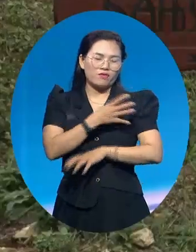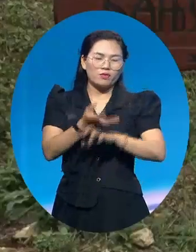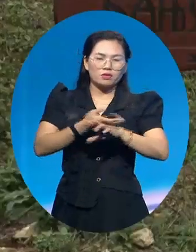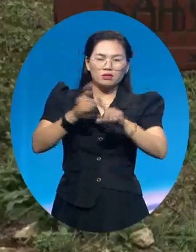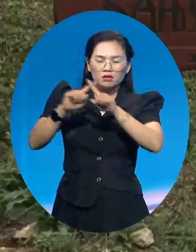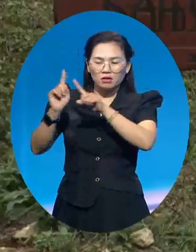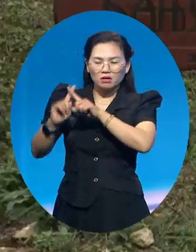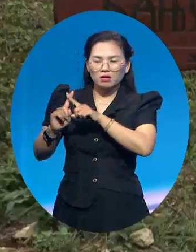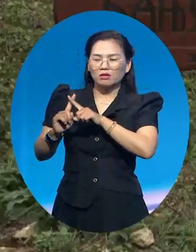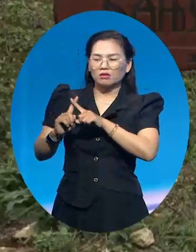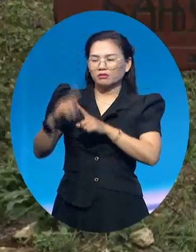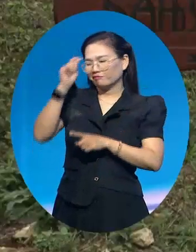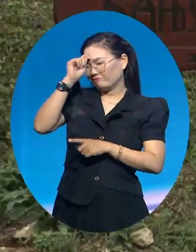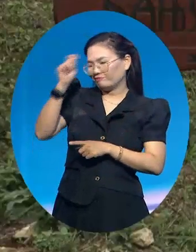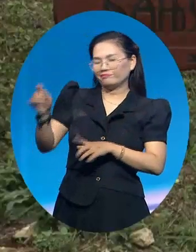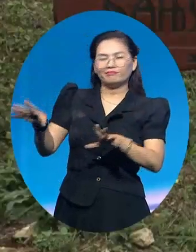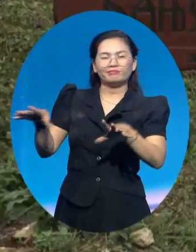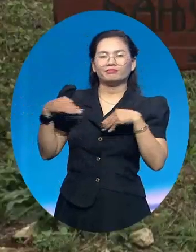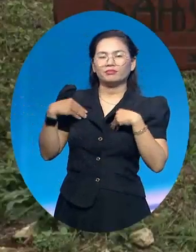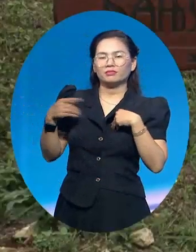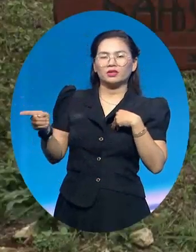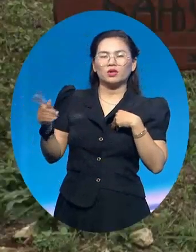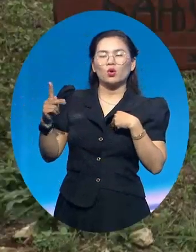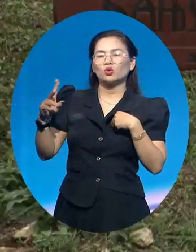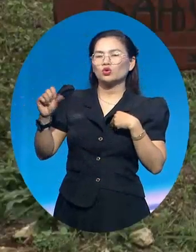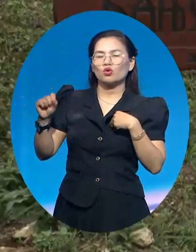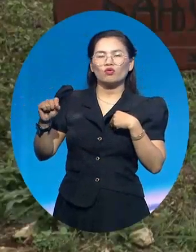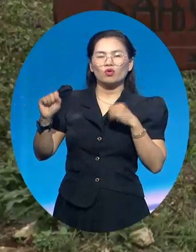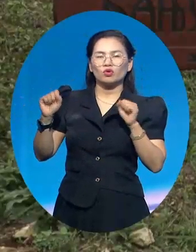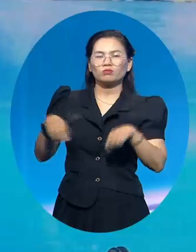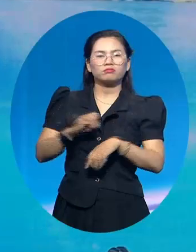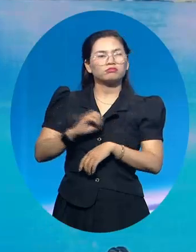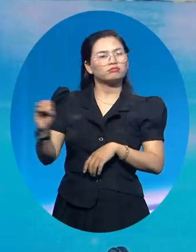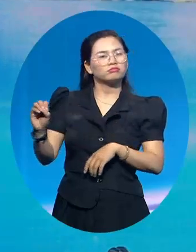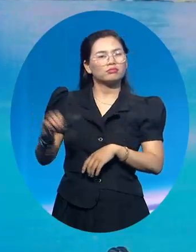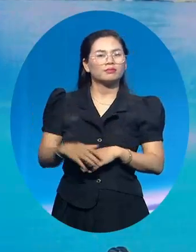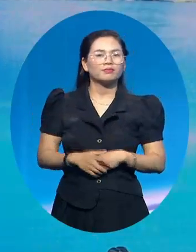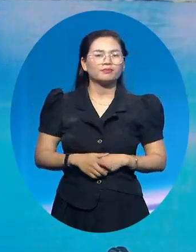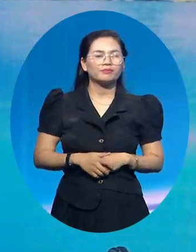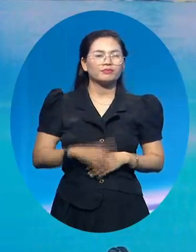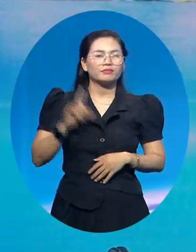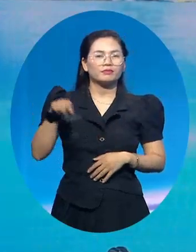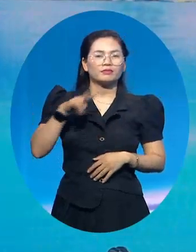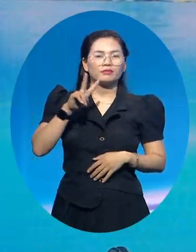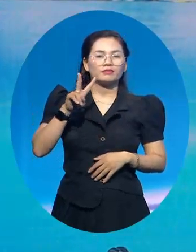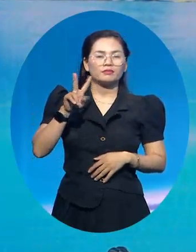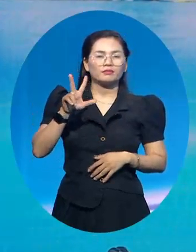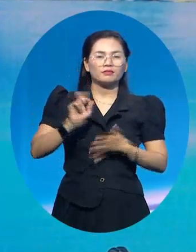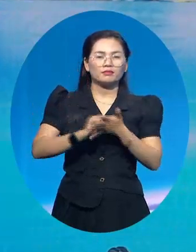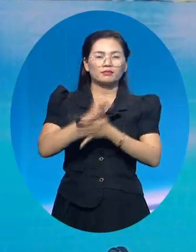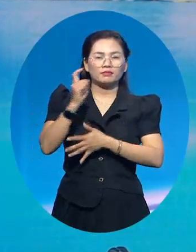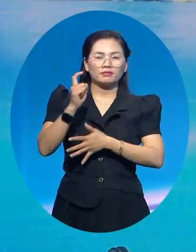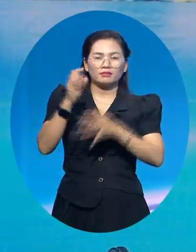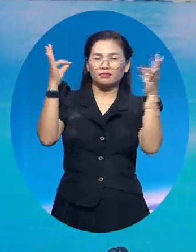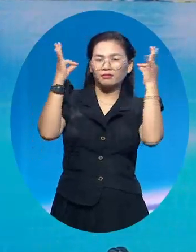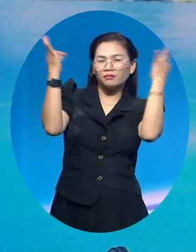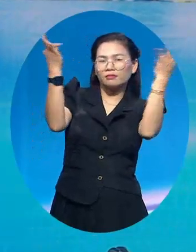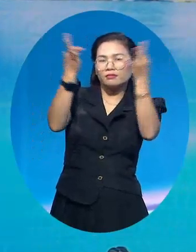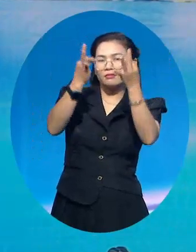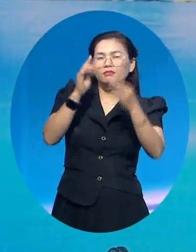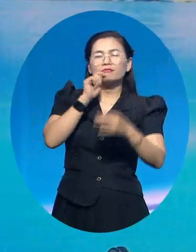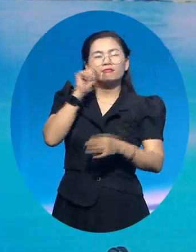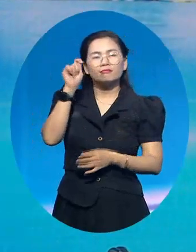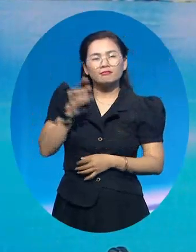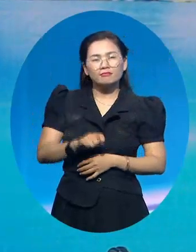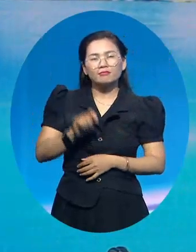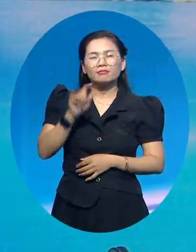thế giới vẫn không công nhận sự độc lập của Kosovo. Ngày 28 tháng 9, Tổng thống Ukraine Volodymyr